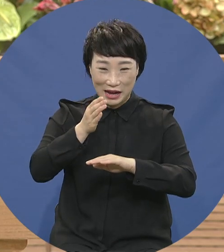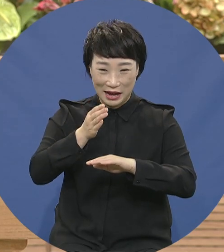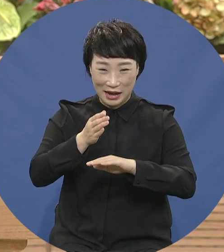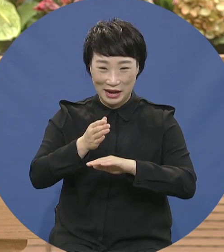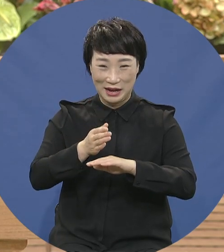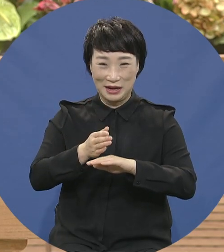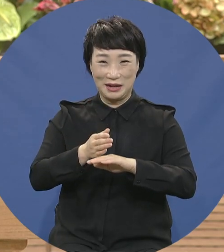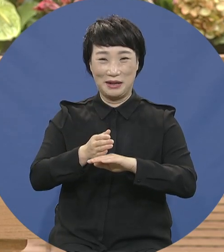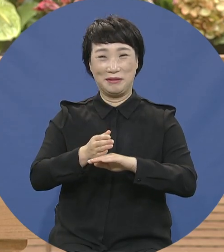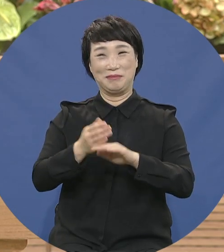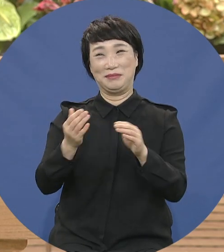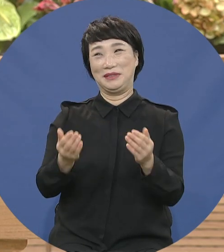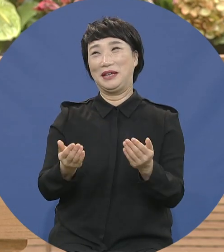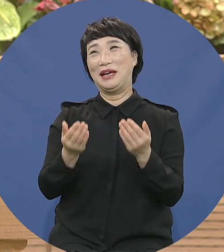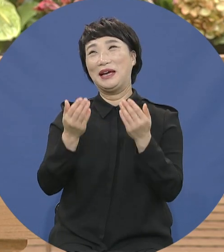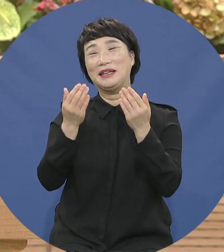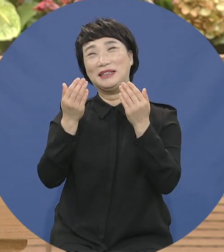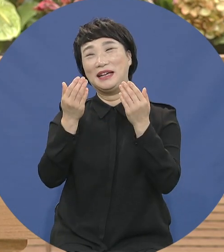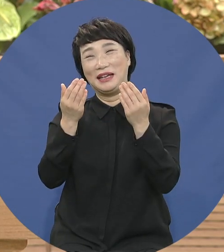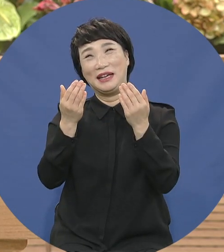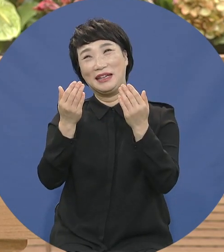감사합니다.